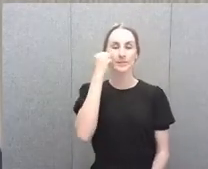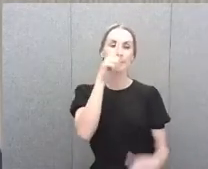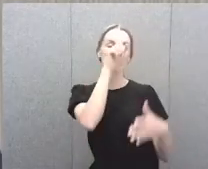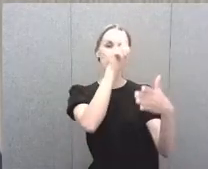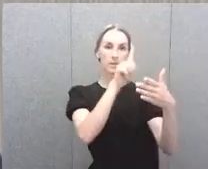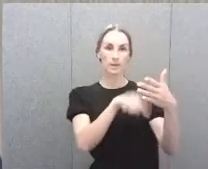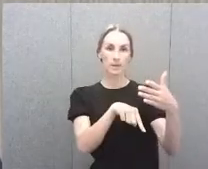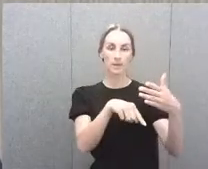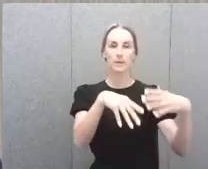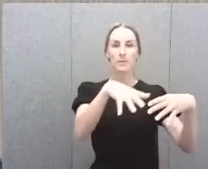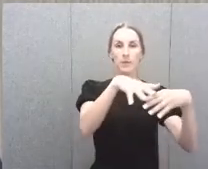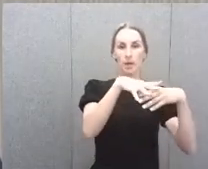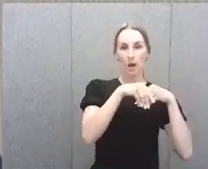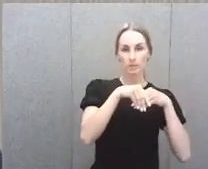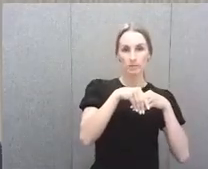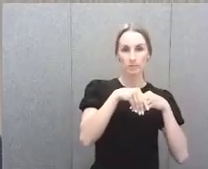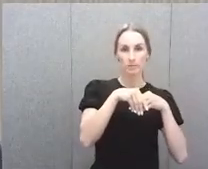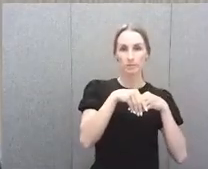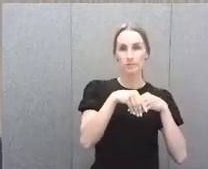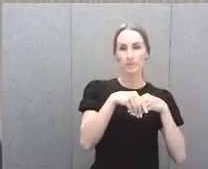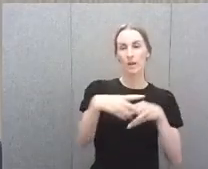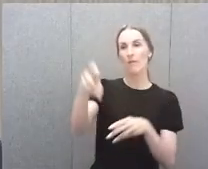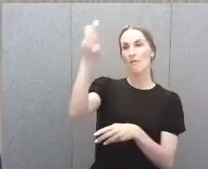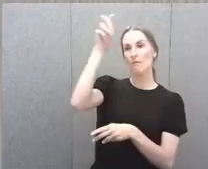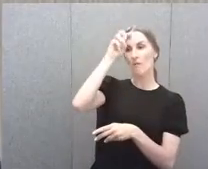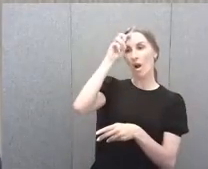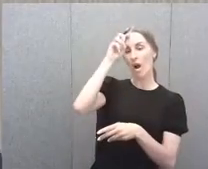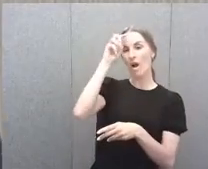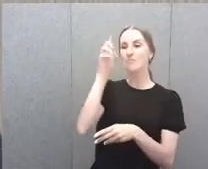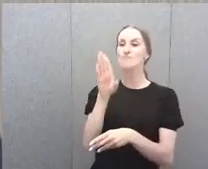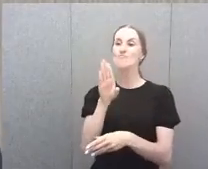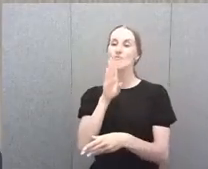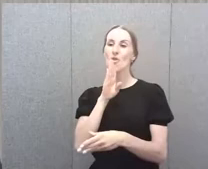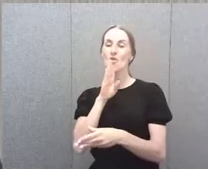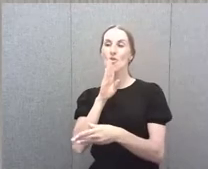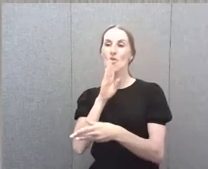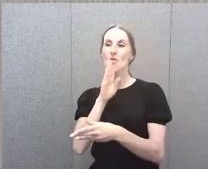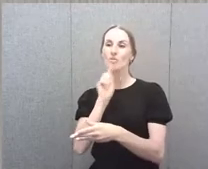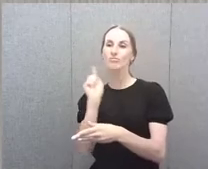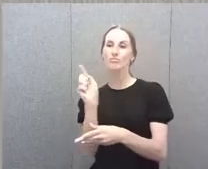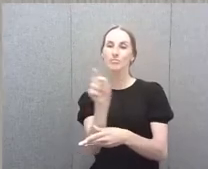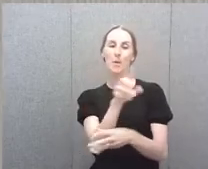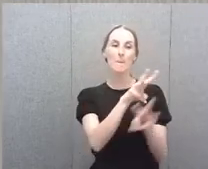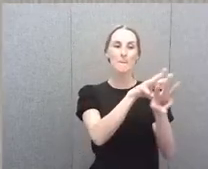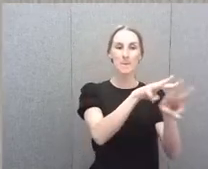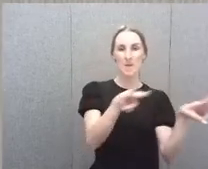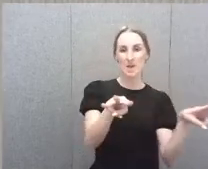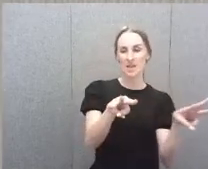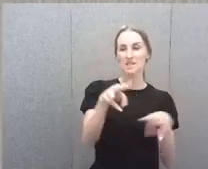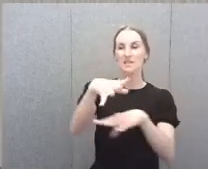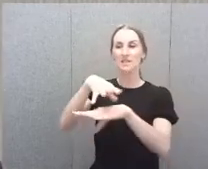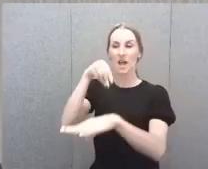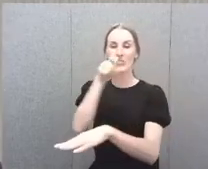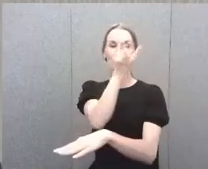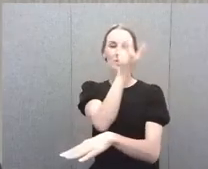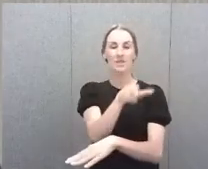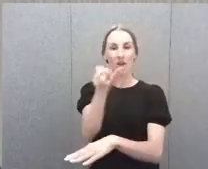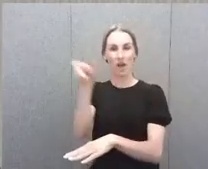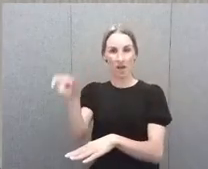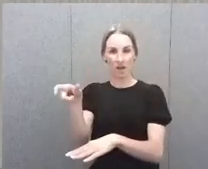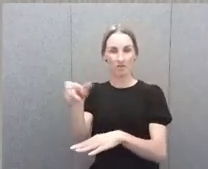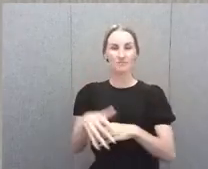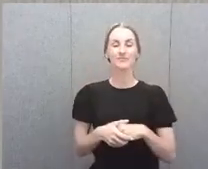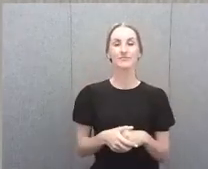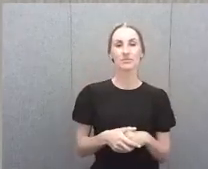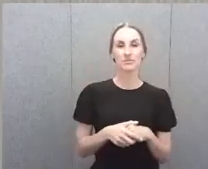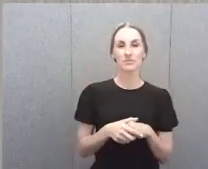Я хотела поблагодарить и порадоваться, что с женщинами-министрами, с